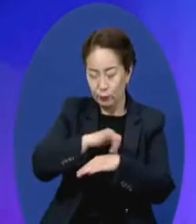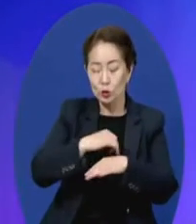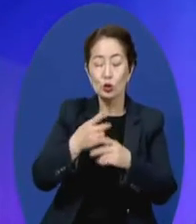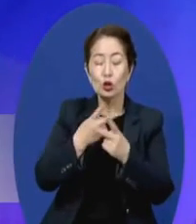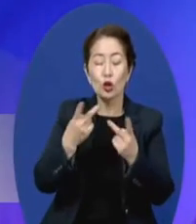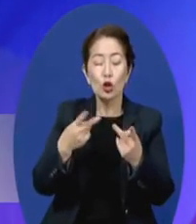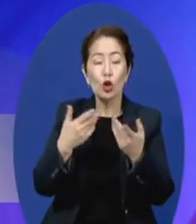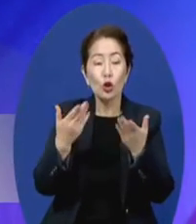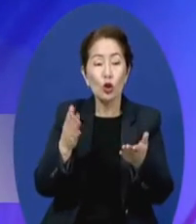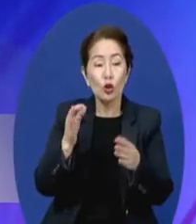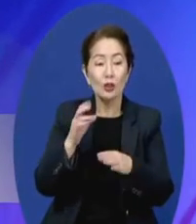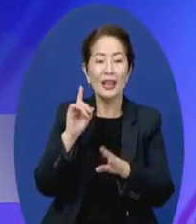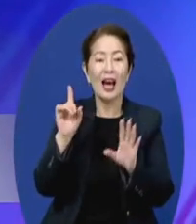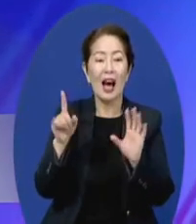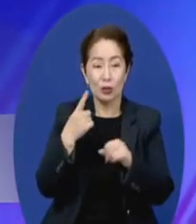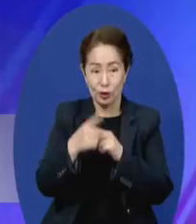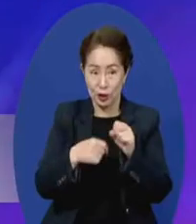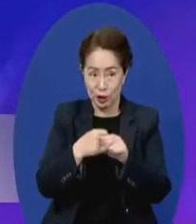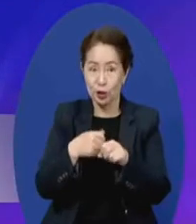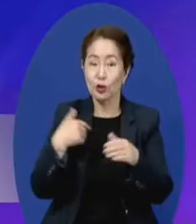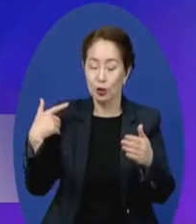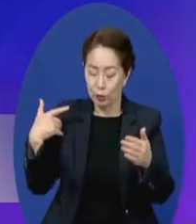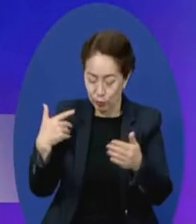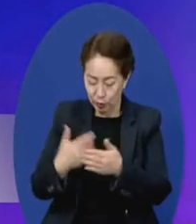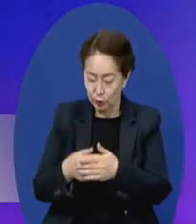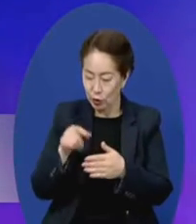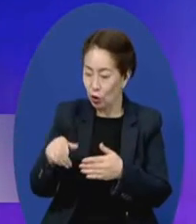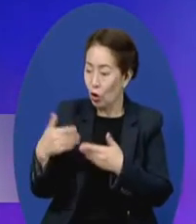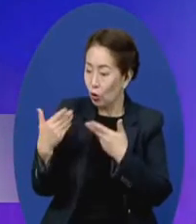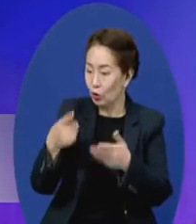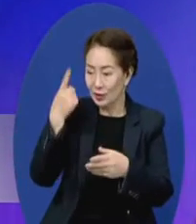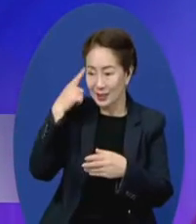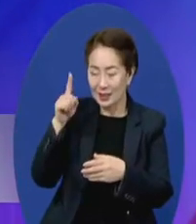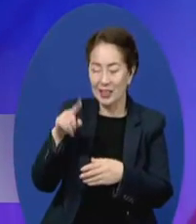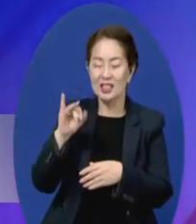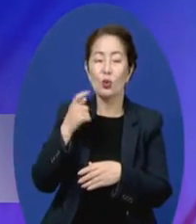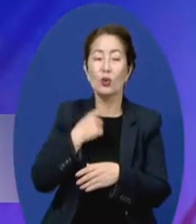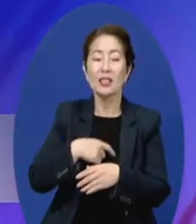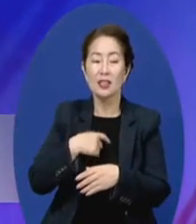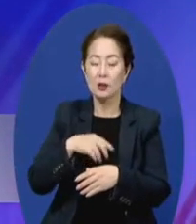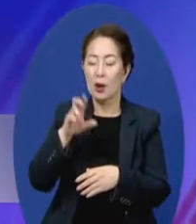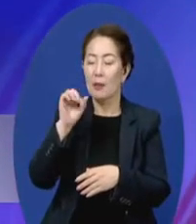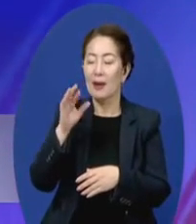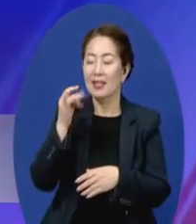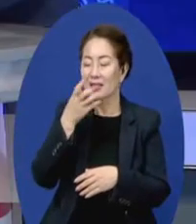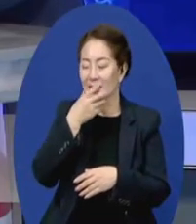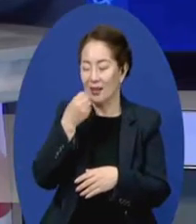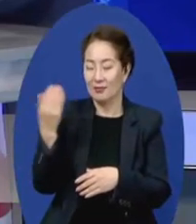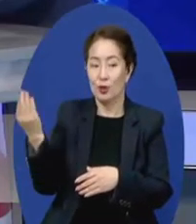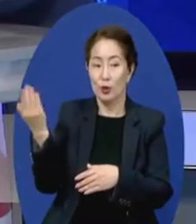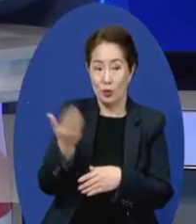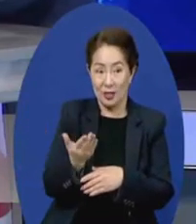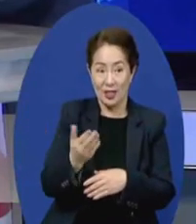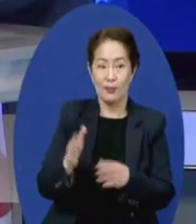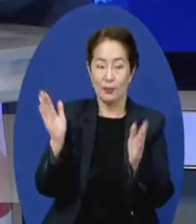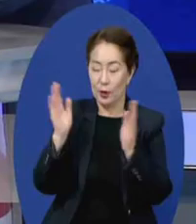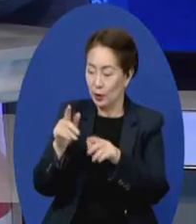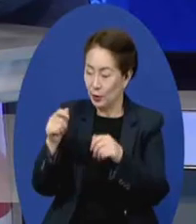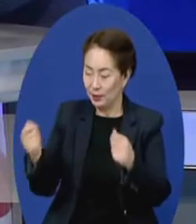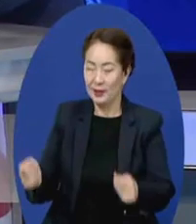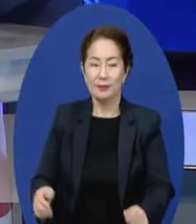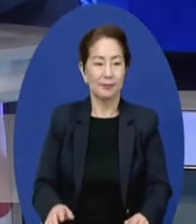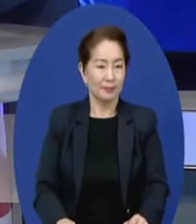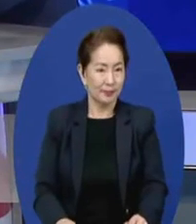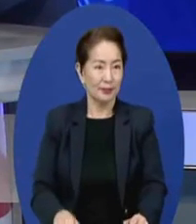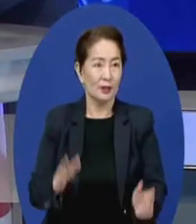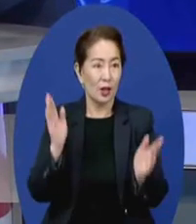жилдээ тэмдэглэн өнгөрүүлж байна. Бид энэ өдөртөө холбогдуулаад үндэсний өг өдрийн санаачлагч улсын хурлын гишүүн Баяр Сайхныг студид аваад байна. Оройн мэнд төргийлдэнд. Оройн